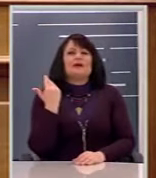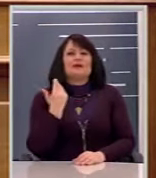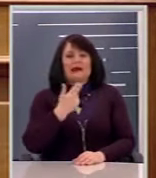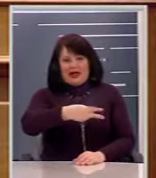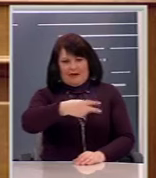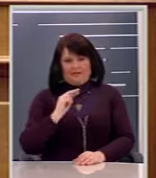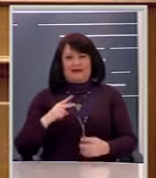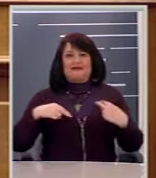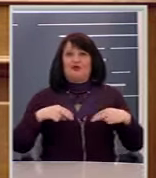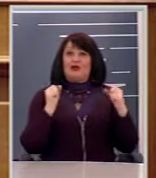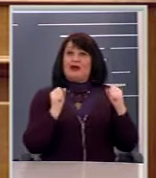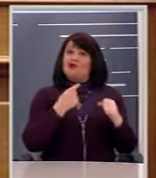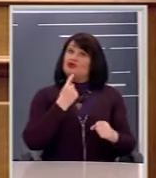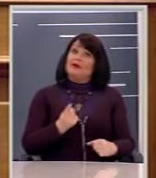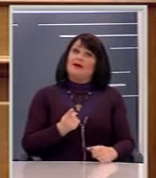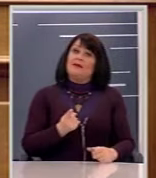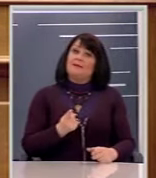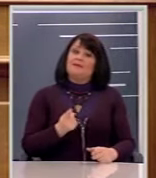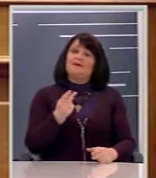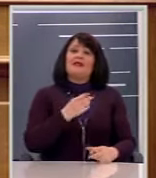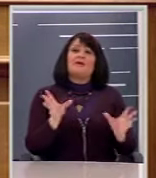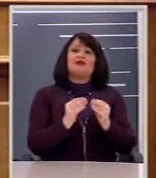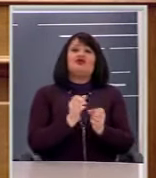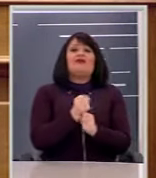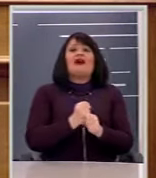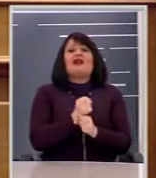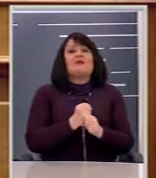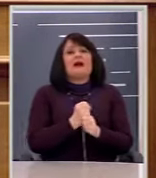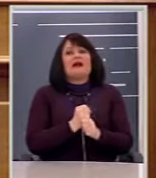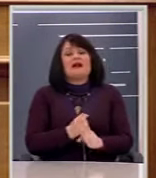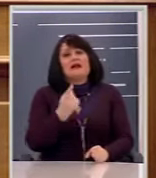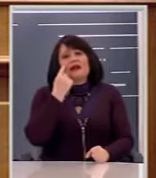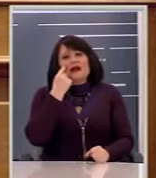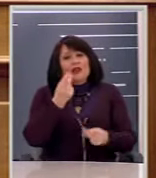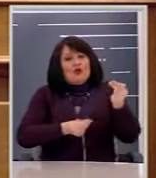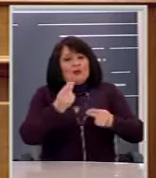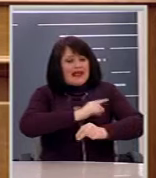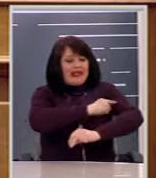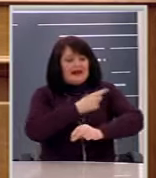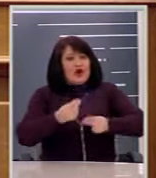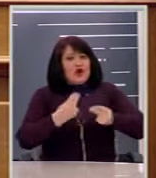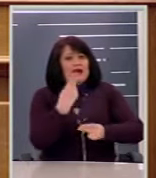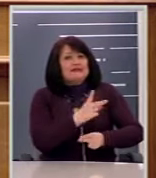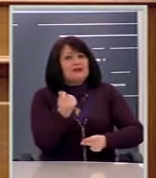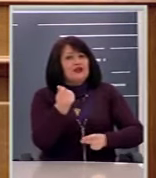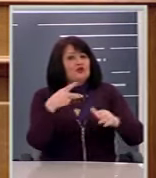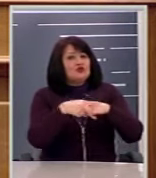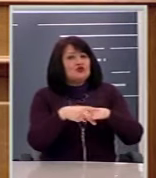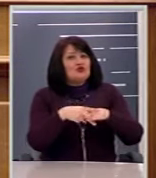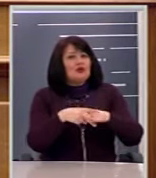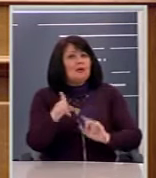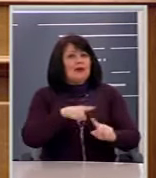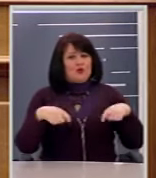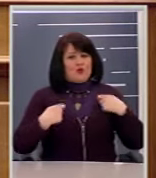απαντήσεις του τότε Υπουργού Υγείας για την υπόθεση των φαρμάκων. Για να ανοίξουμε τους λογαριασμούς των γιατρών και να δούμε ποιοι γιατροί